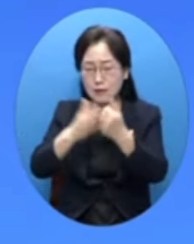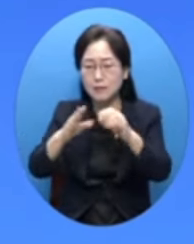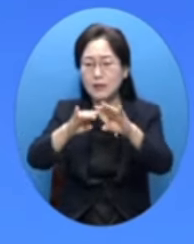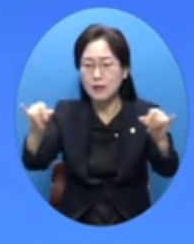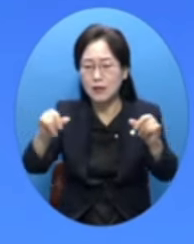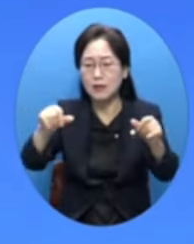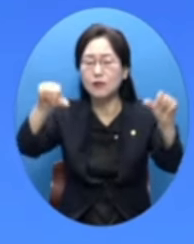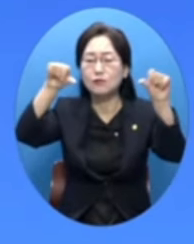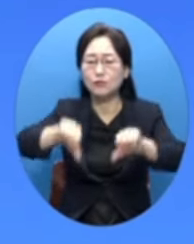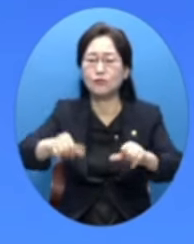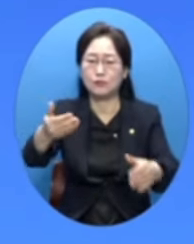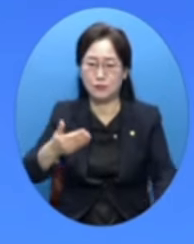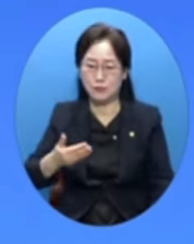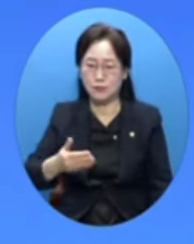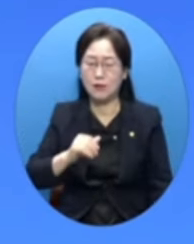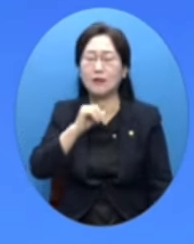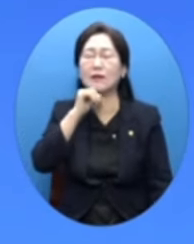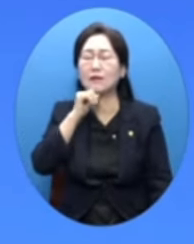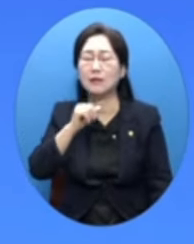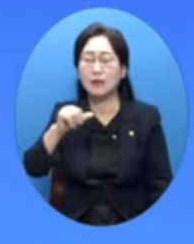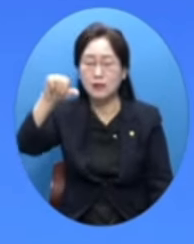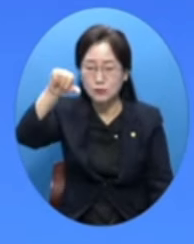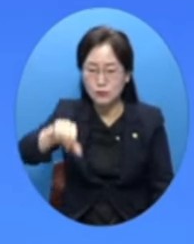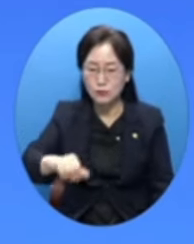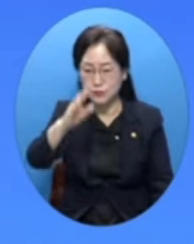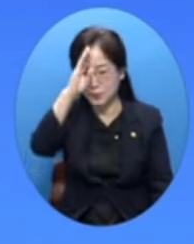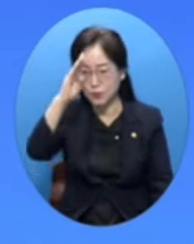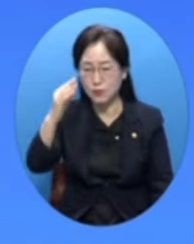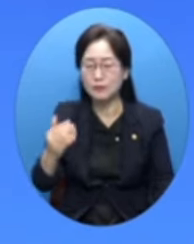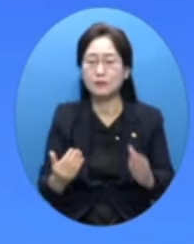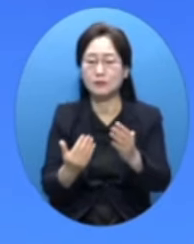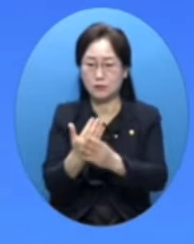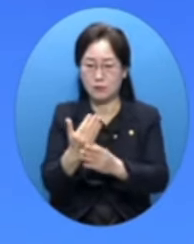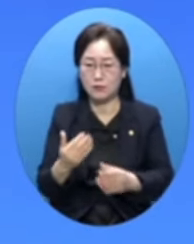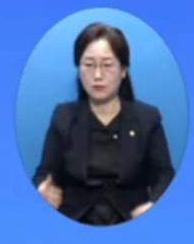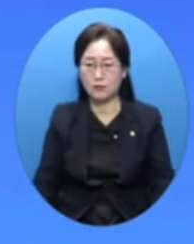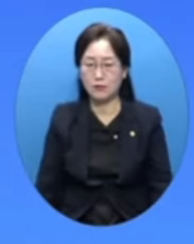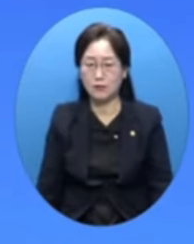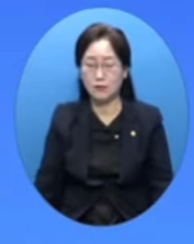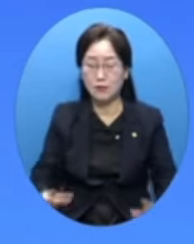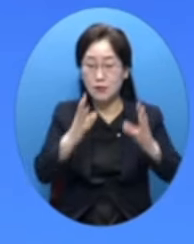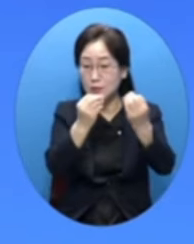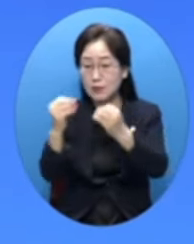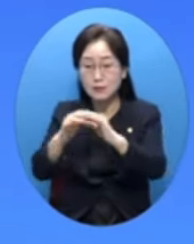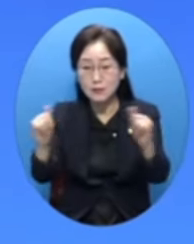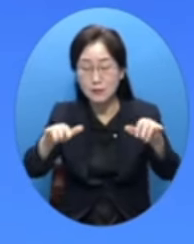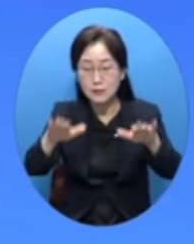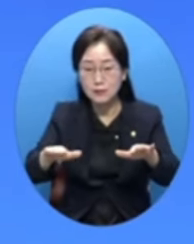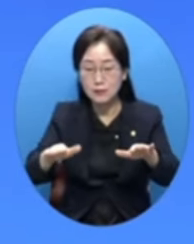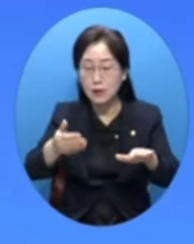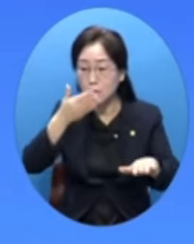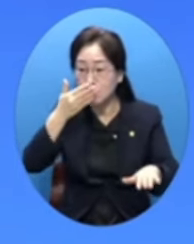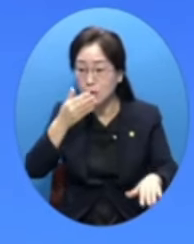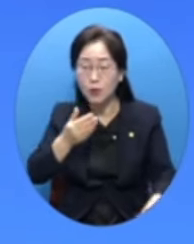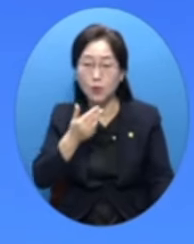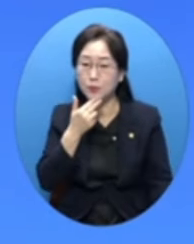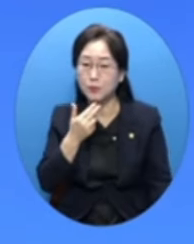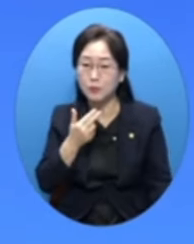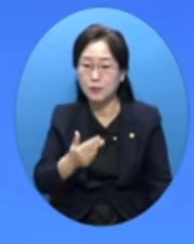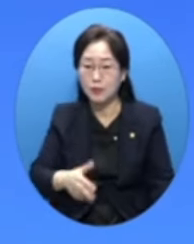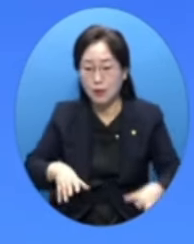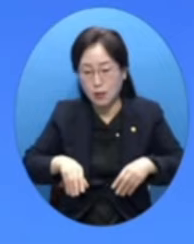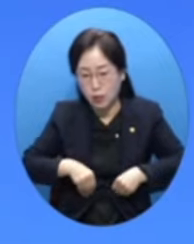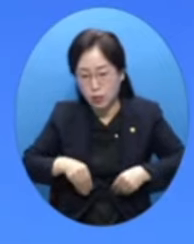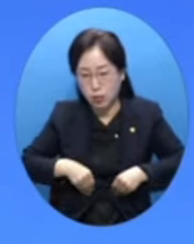가난과 저주와 질병이 다가오게 된 것입니다. 이 세상에 수많은 사람들이 지금도 먹을 것이 없어서 기아에